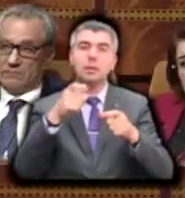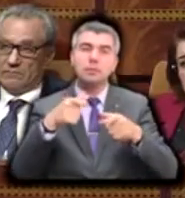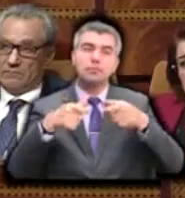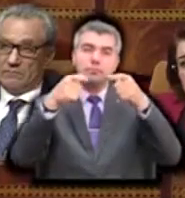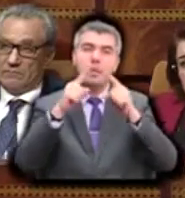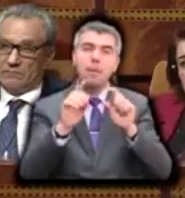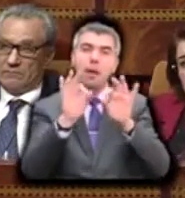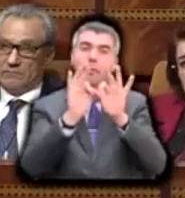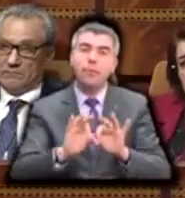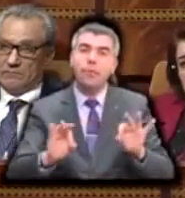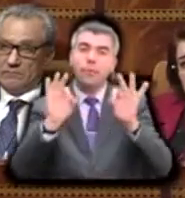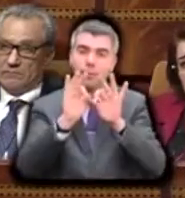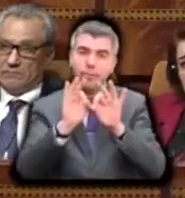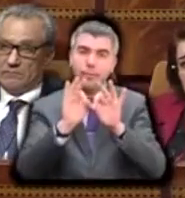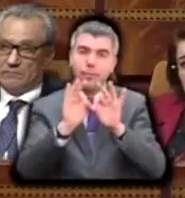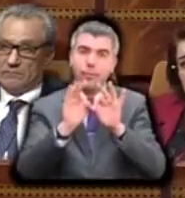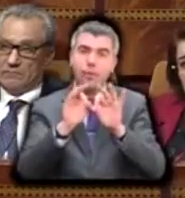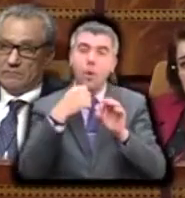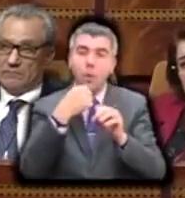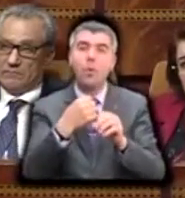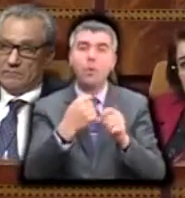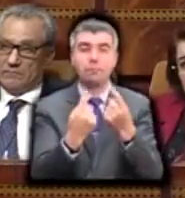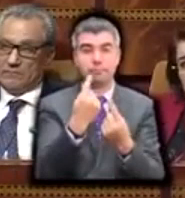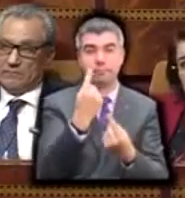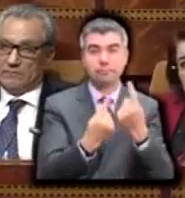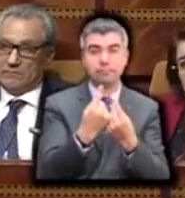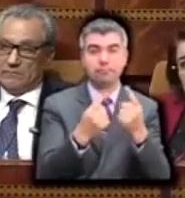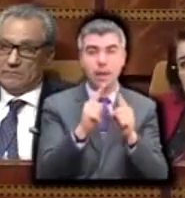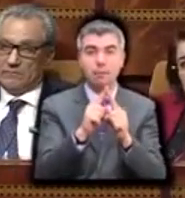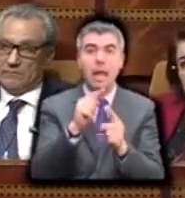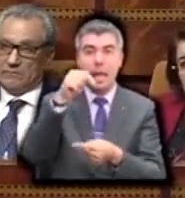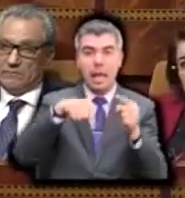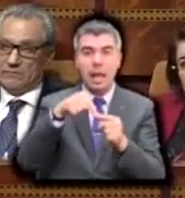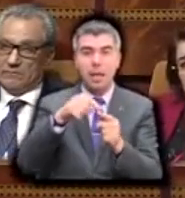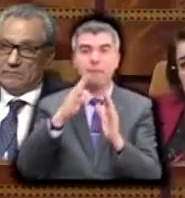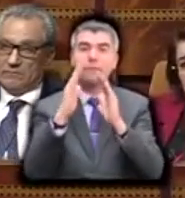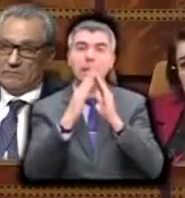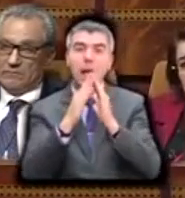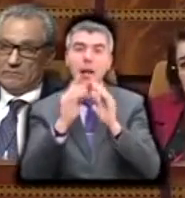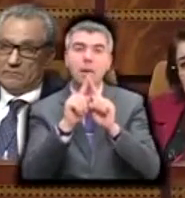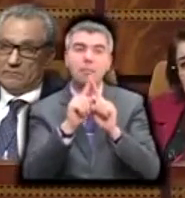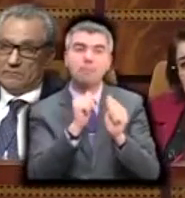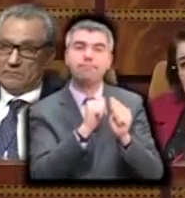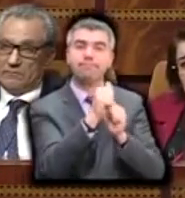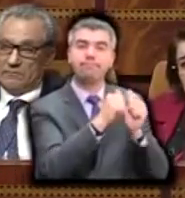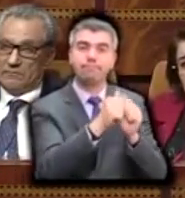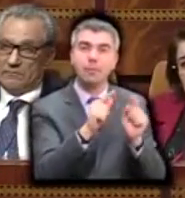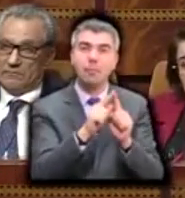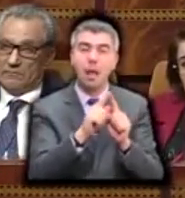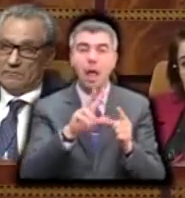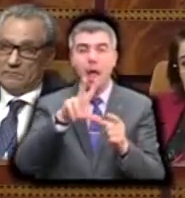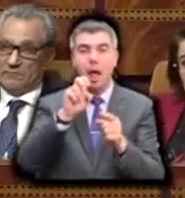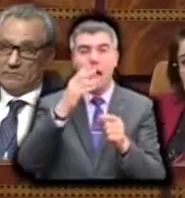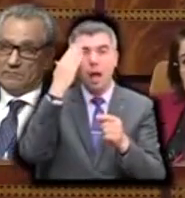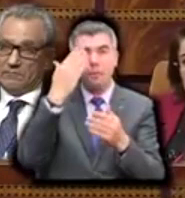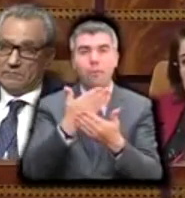مصعد، كنقولوا له دي باك لدار المسنين، على الأقل نوجدوا له دار المسنين، لأن كنت مشينا في السكن اللي عرفناه المغاربة وعشنا فيه كاملين